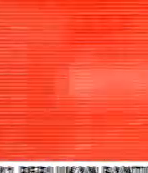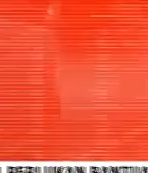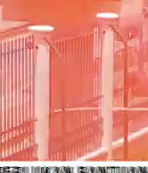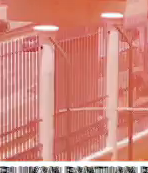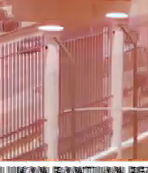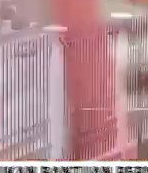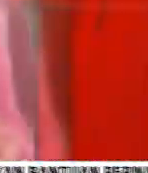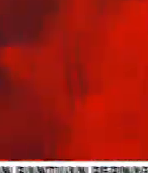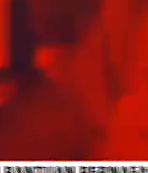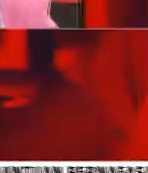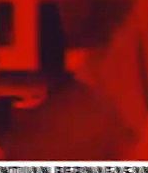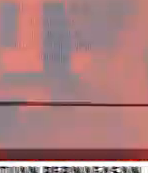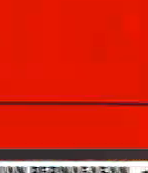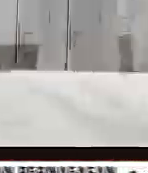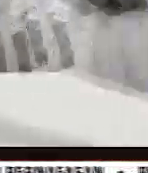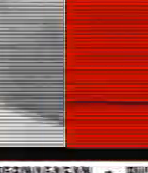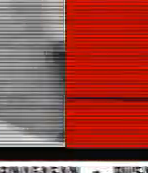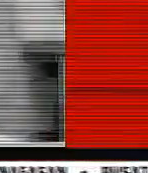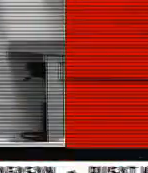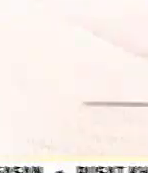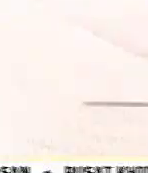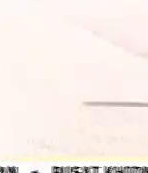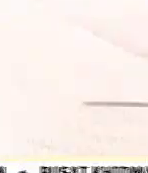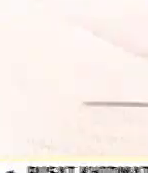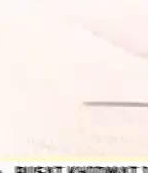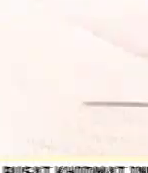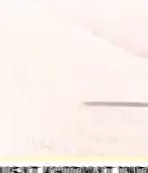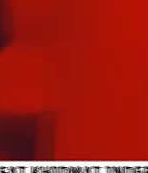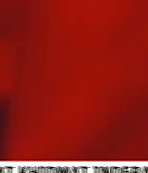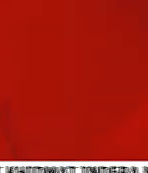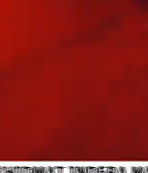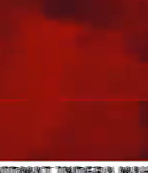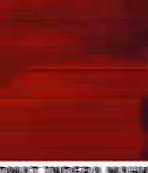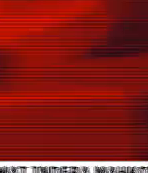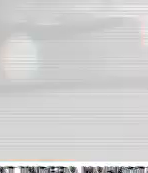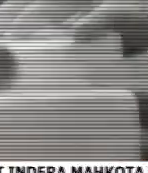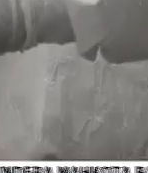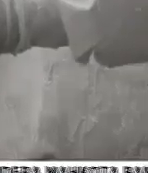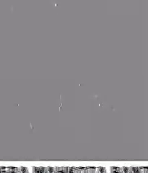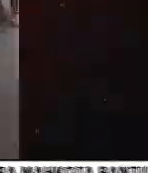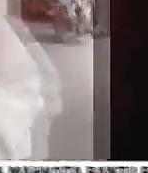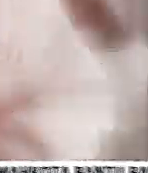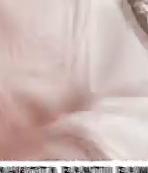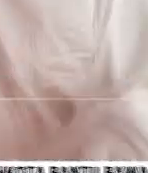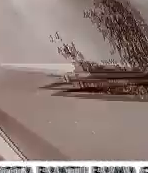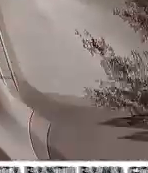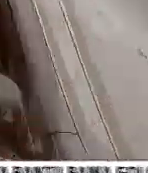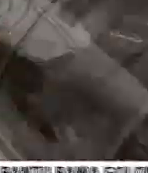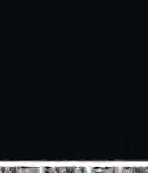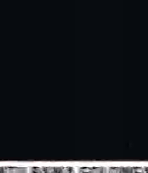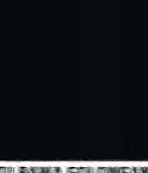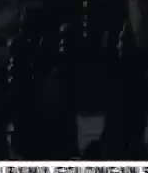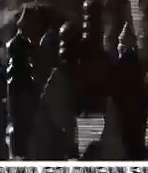Polis akan mengeluarkan notis tawaran kompak. Itu antara mesej yang kita terima hari-hari sepanjang tempoh kita menggunakan. Berbantu